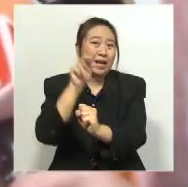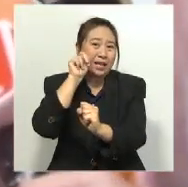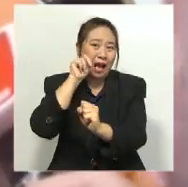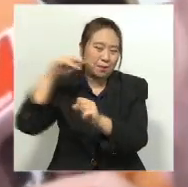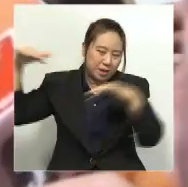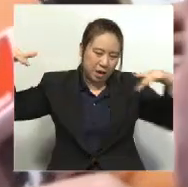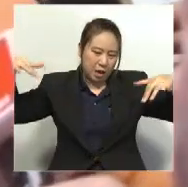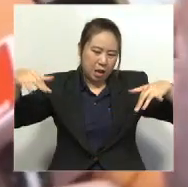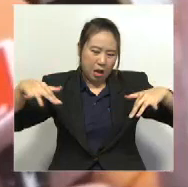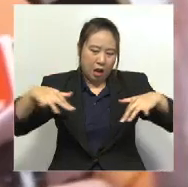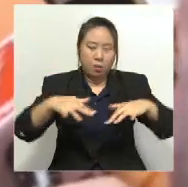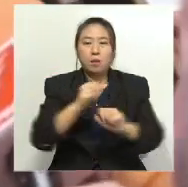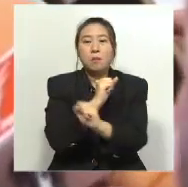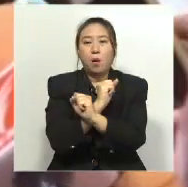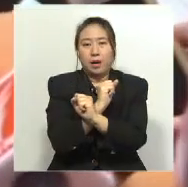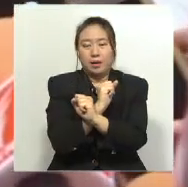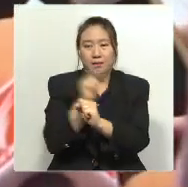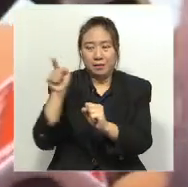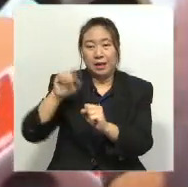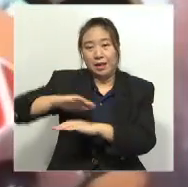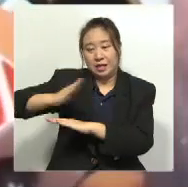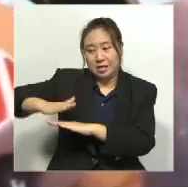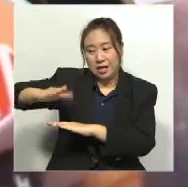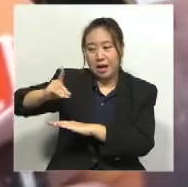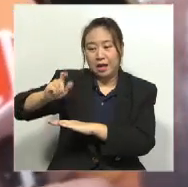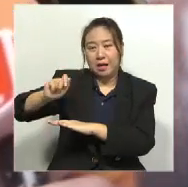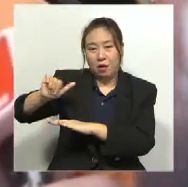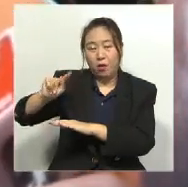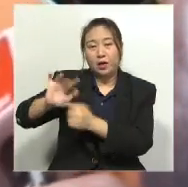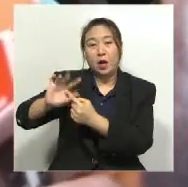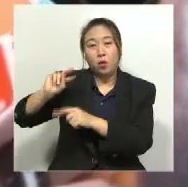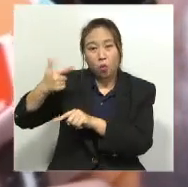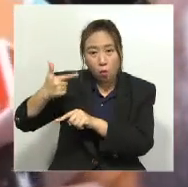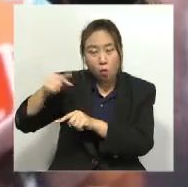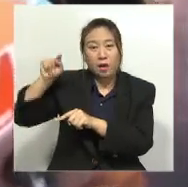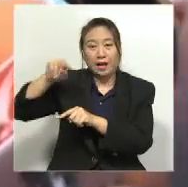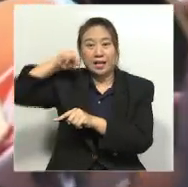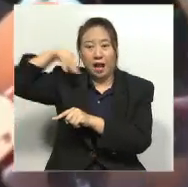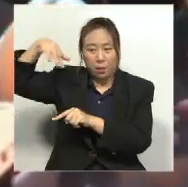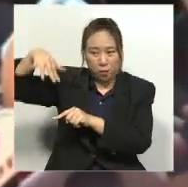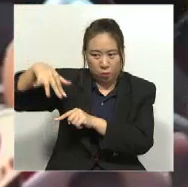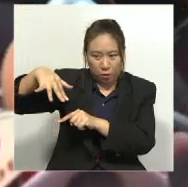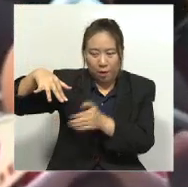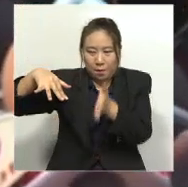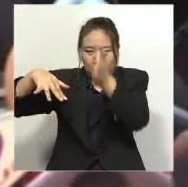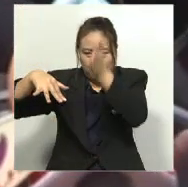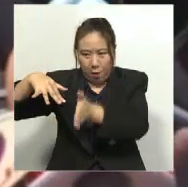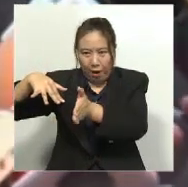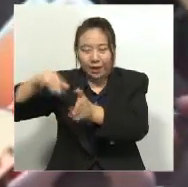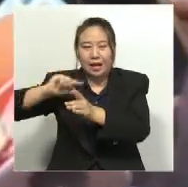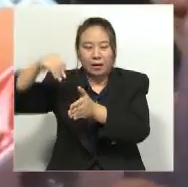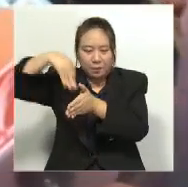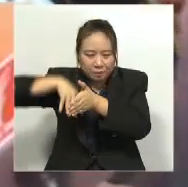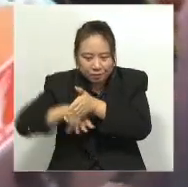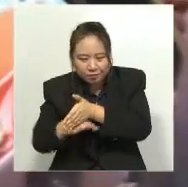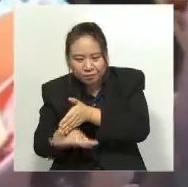ากขึ้นเราได้ไปปิดตั้งกั้นน้ำส่วนที่มาจากดอยตุงส่วนที่มาจากผาหมีนะครับแต่ก็ยังสู้น้ำที่เข้ามาไม่ได้อยู่